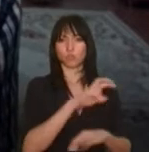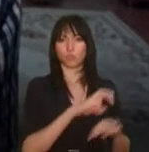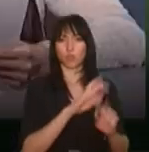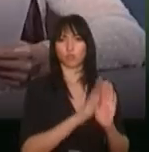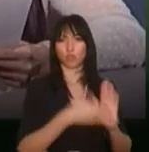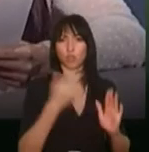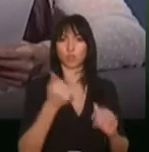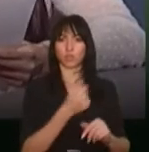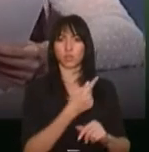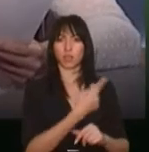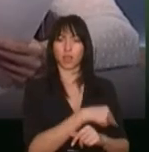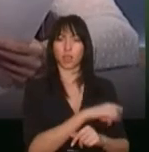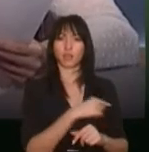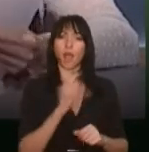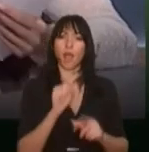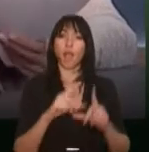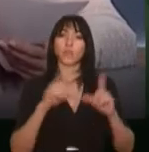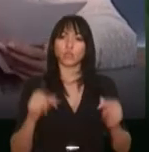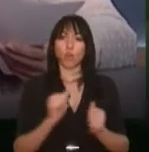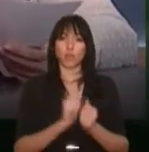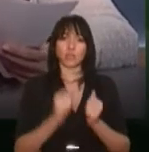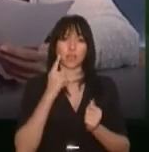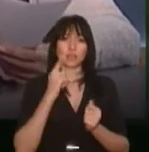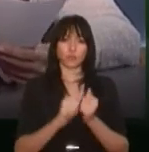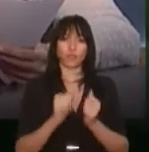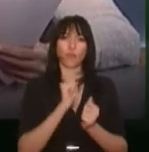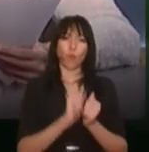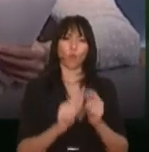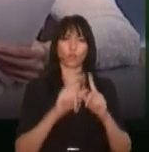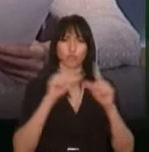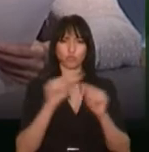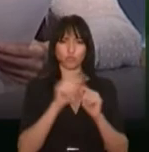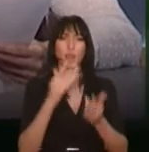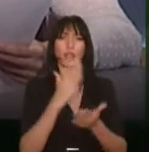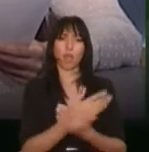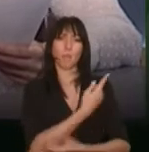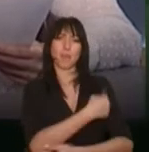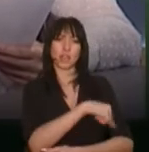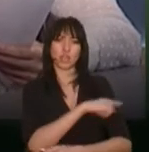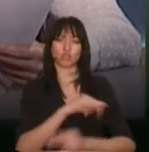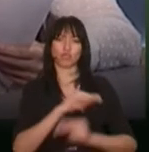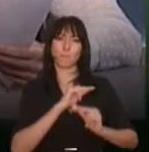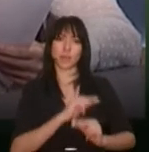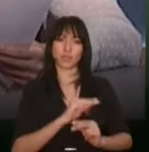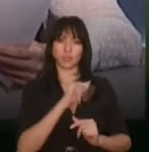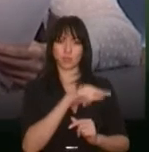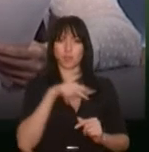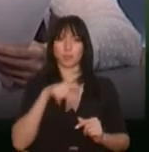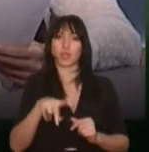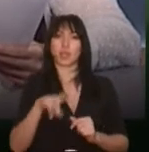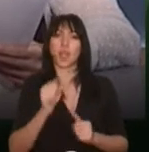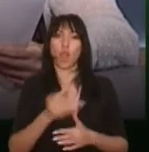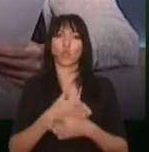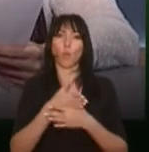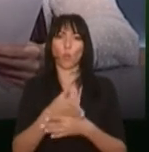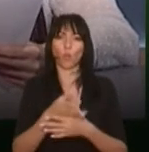школярем. В школі зазвичай в кожному освітньому закладі є медичний працівник, який якраз і підходить на допомогу,